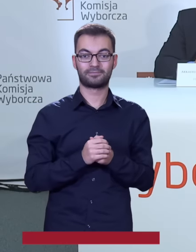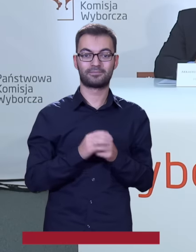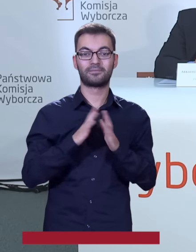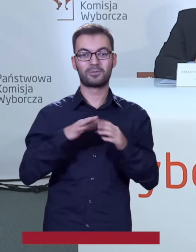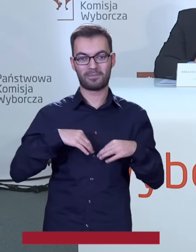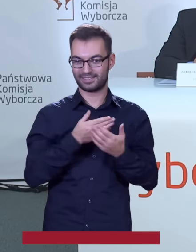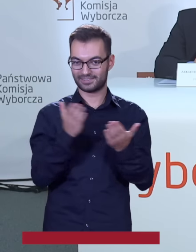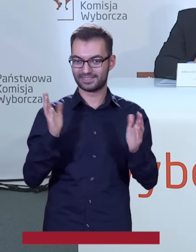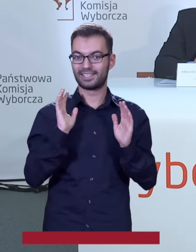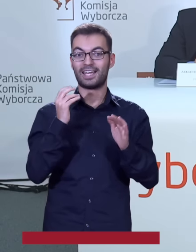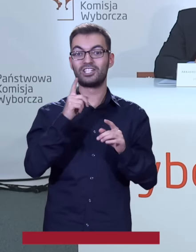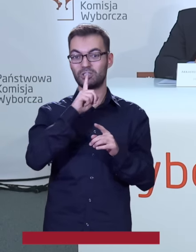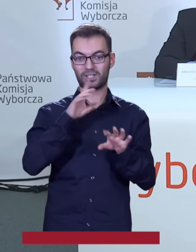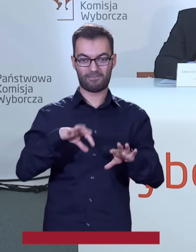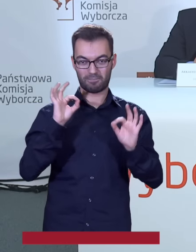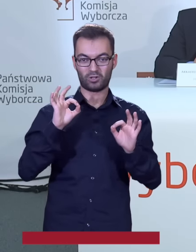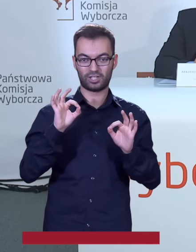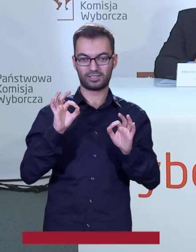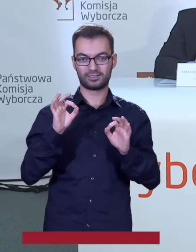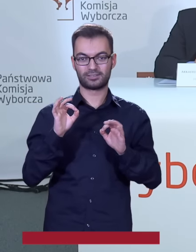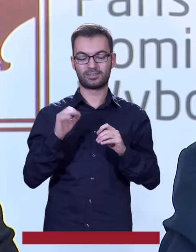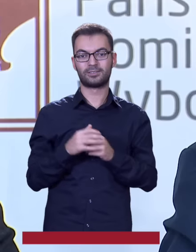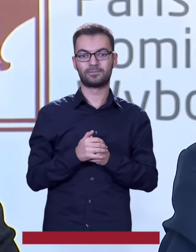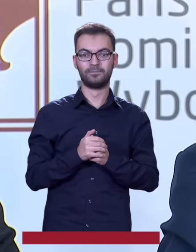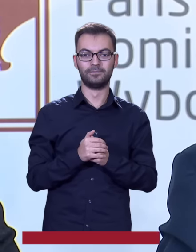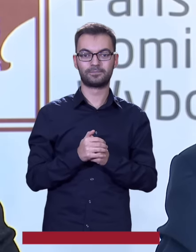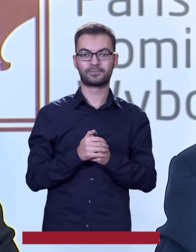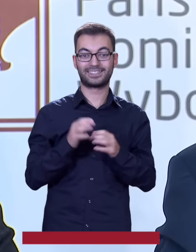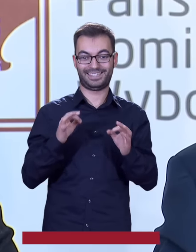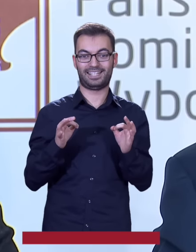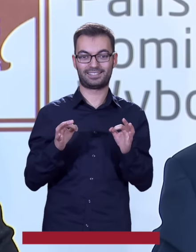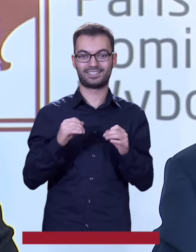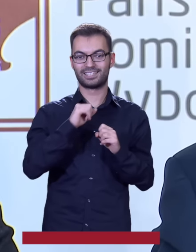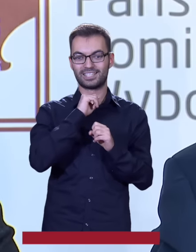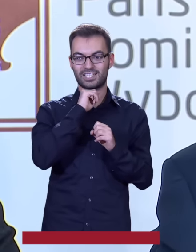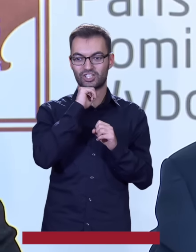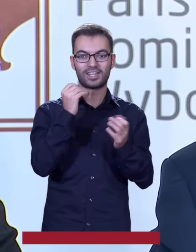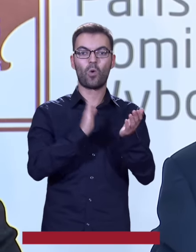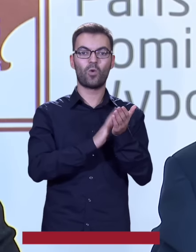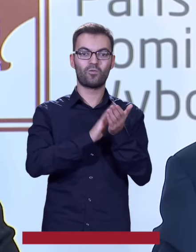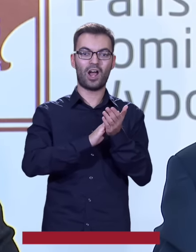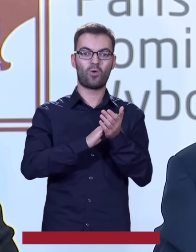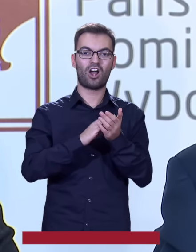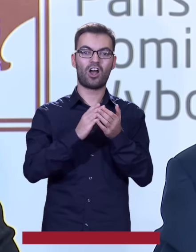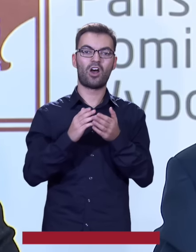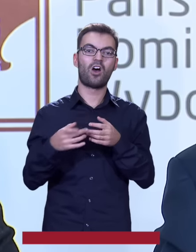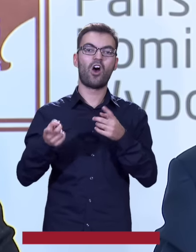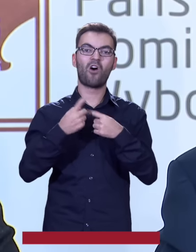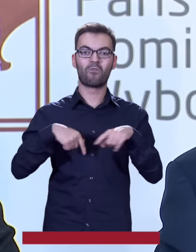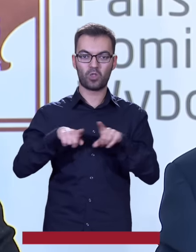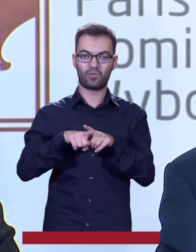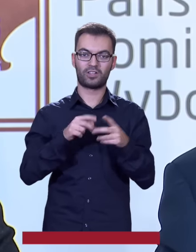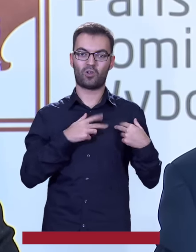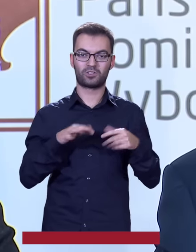jeżeli chodzi o ciszę wyborczą, to w tej chwili żadna uchwała obwodowej komisji wyborczej,